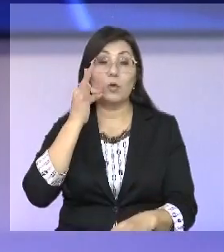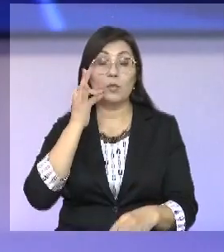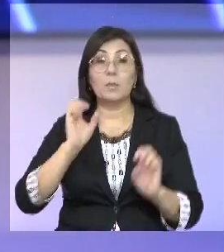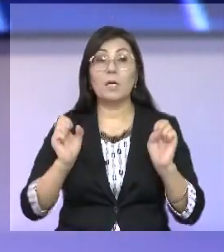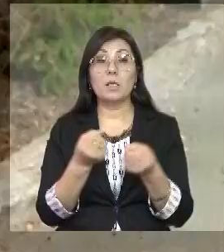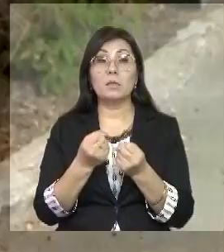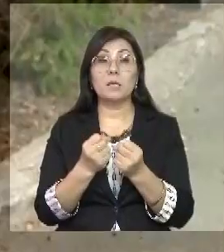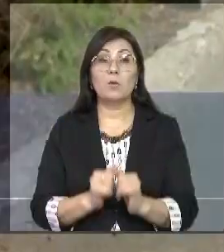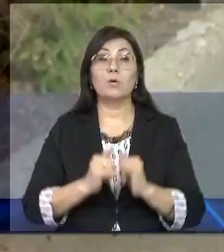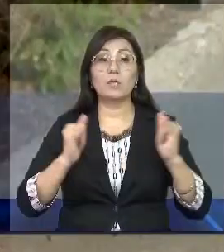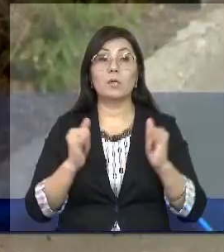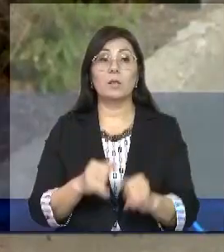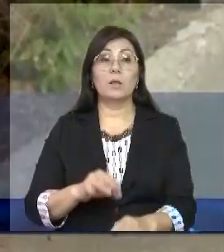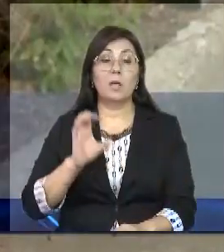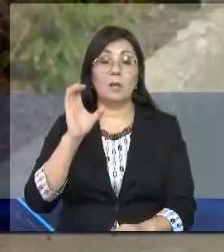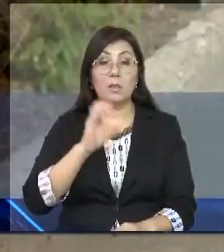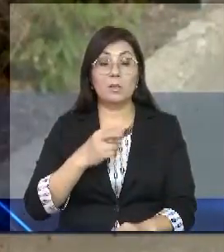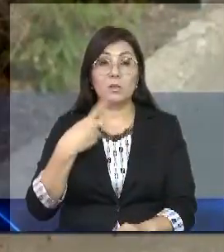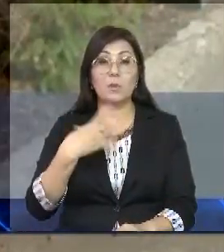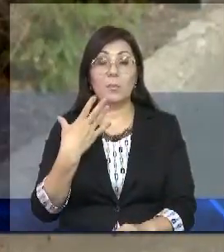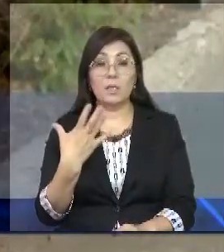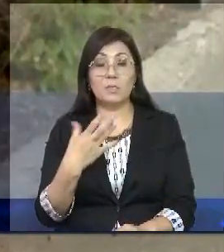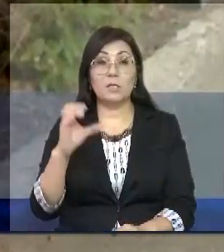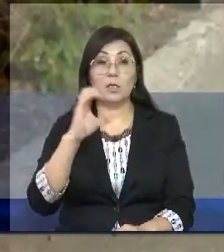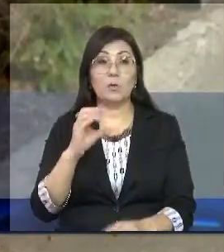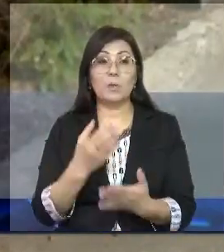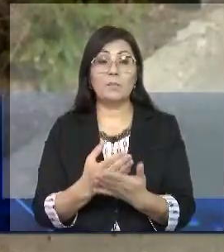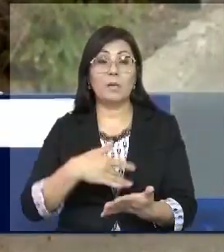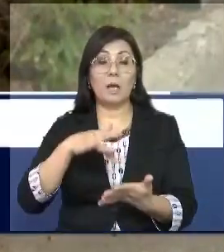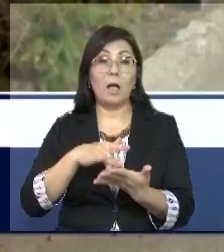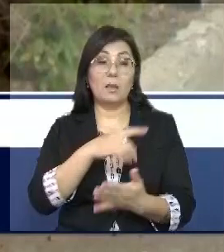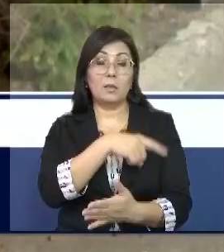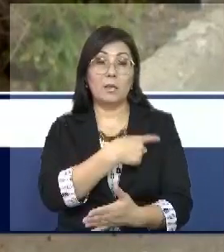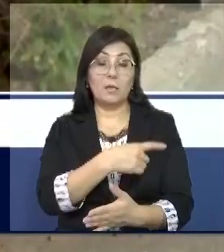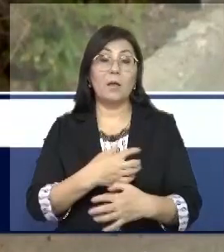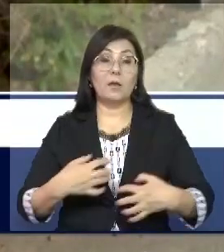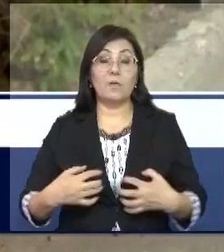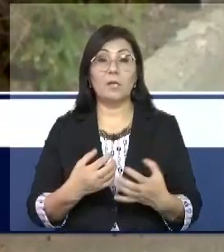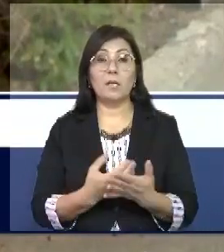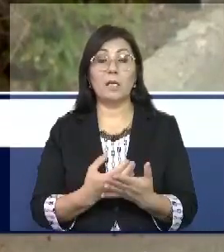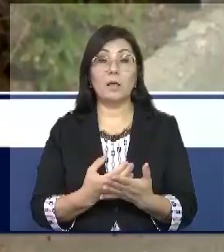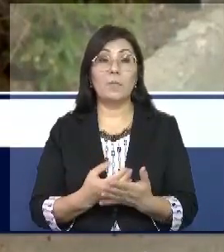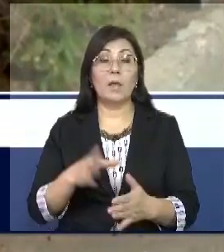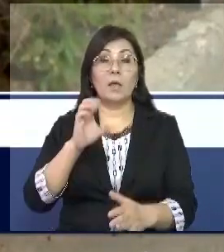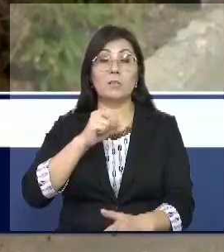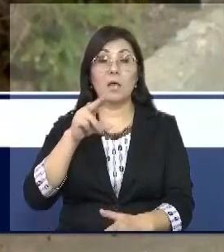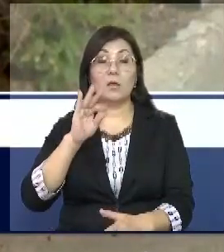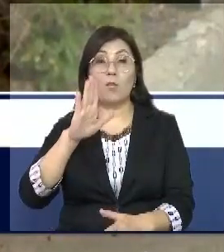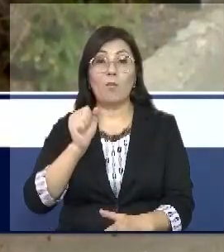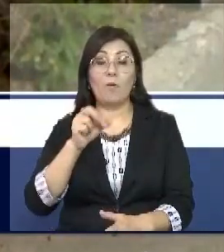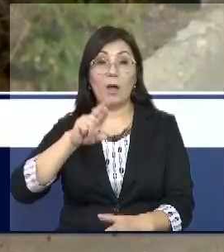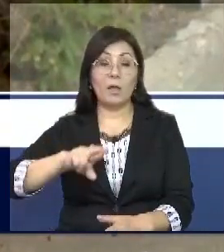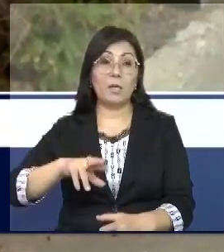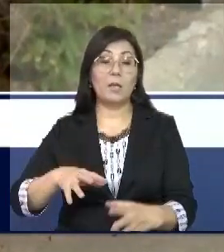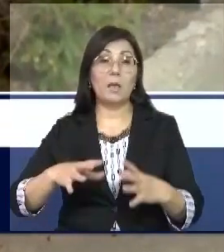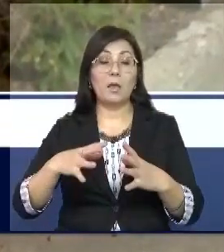өршиді. 42-23 күні қалалық ветеринарлық станция хабар келіп түскен, садовый тұрғын алабынан